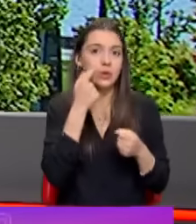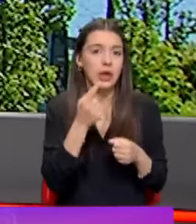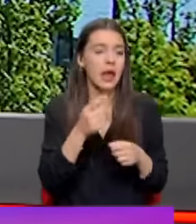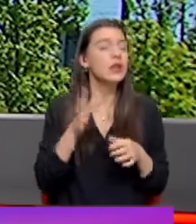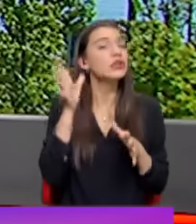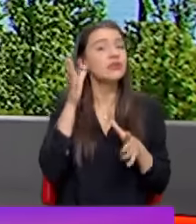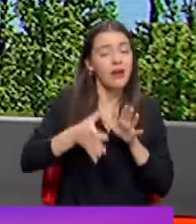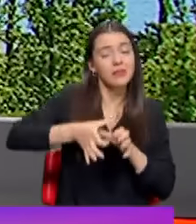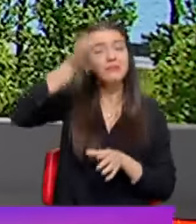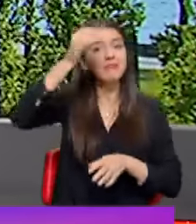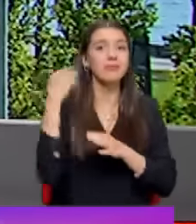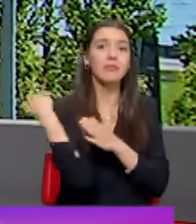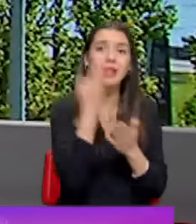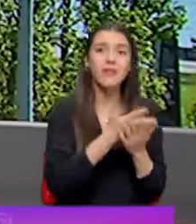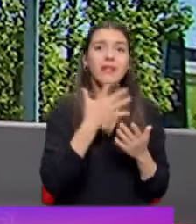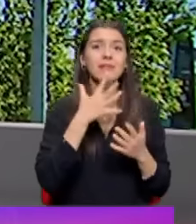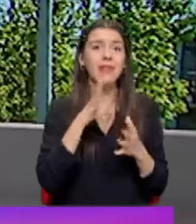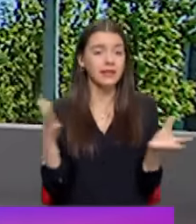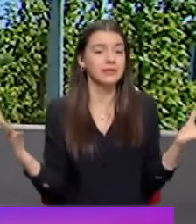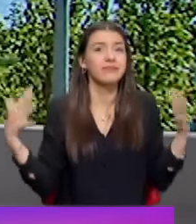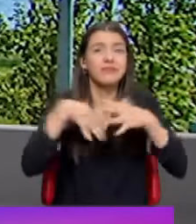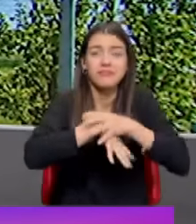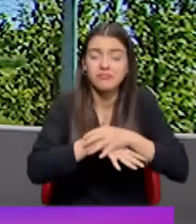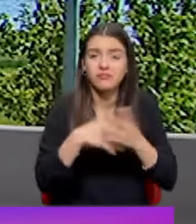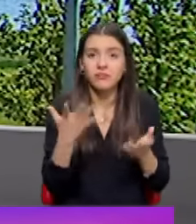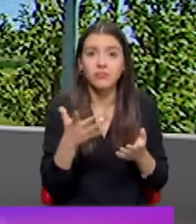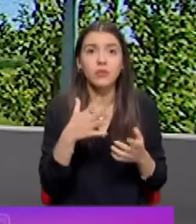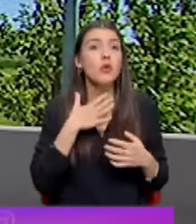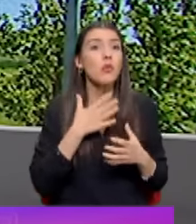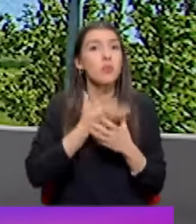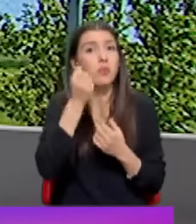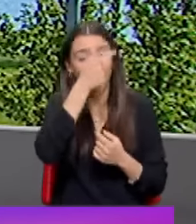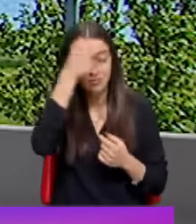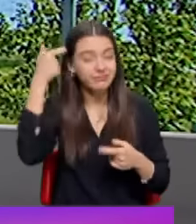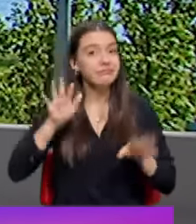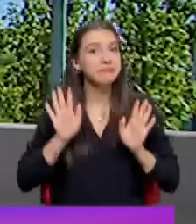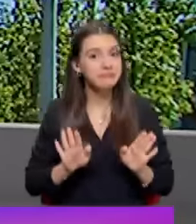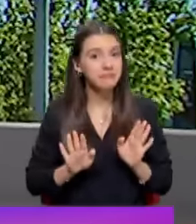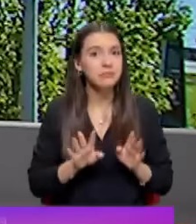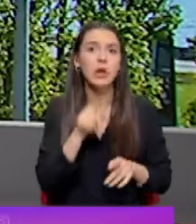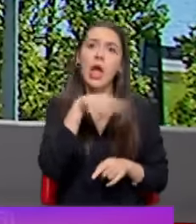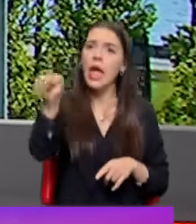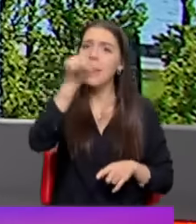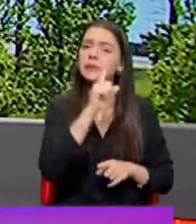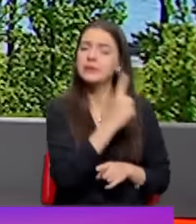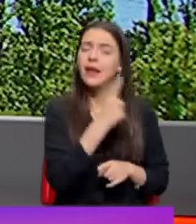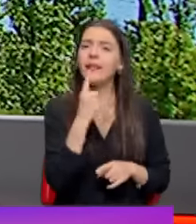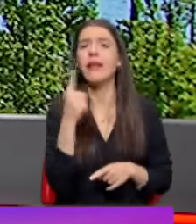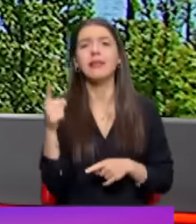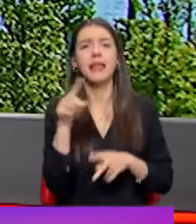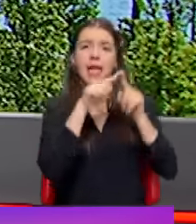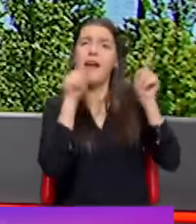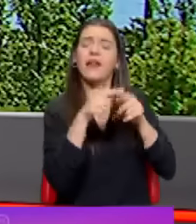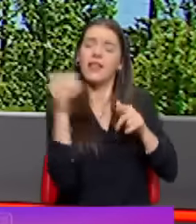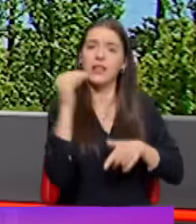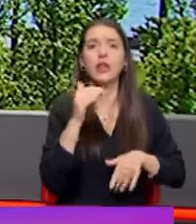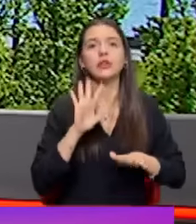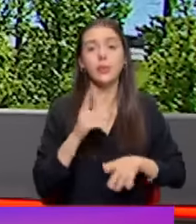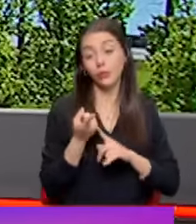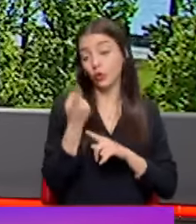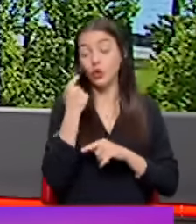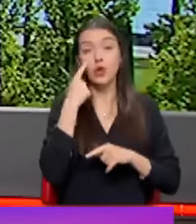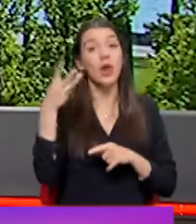devrildi. Deniz birbirine girdi. Boğulma tehlikesi atlatanlar oldu sevgili izleyenler. Bunların hepsini tek tek ekrana taşıyacağız. Dün itibariyle